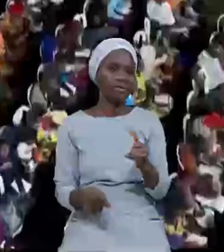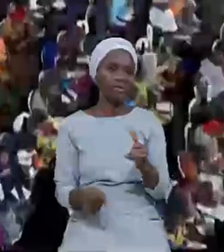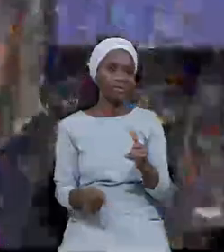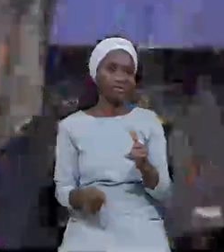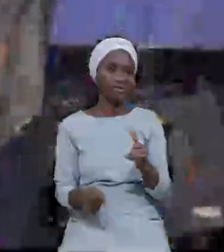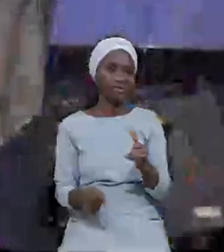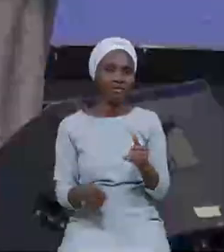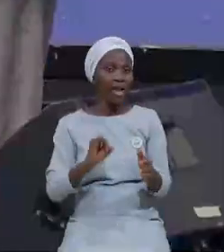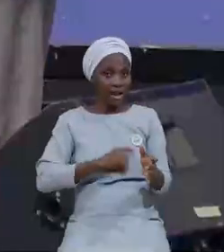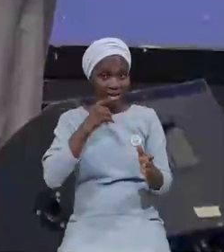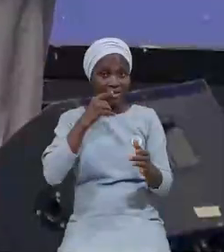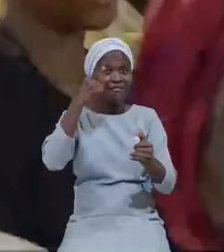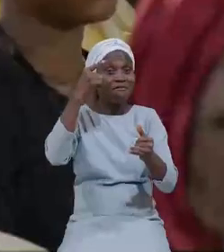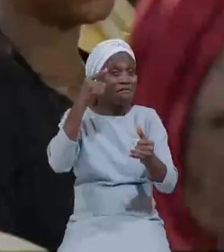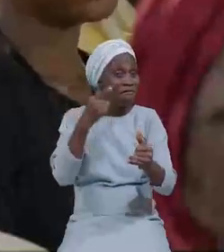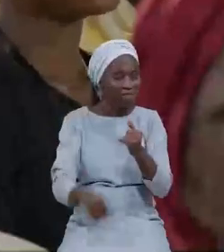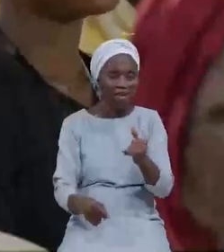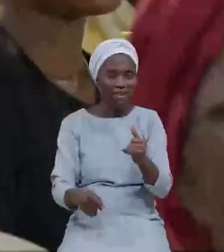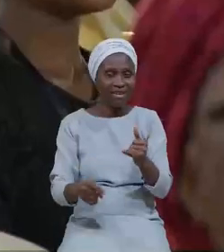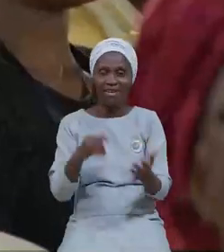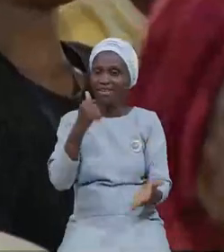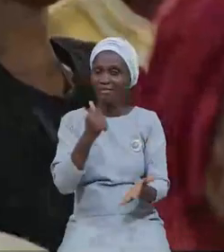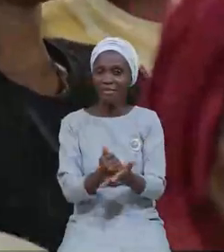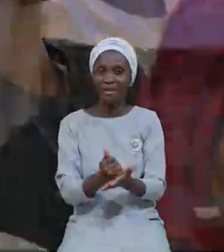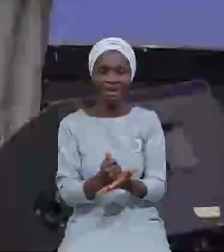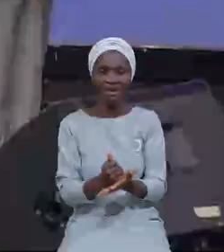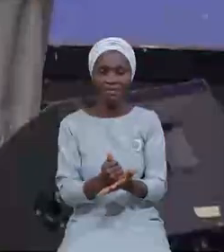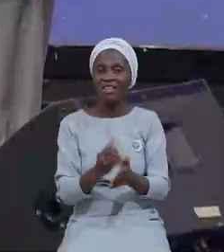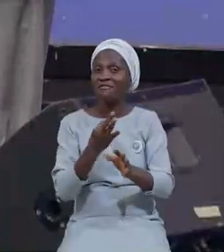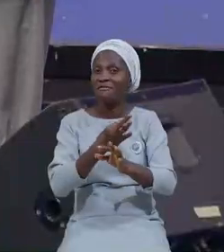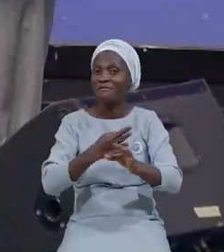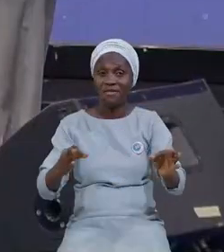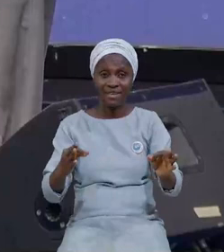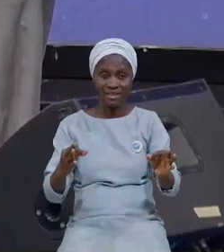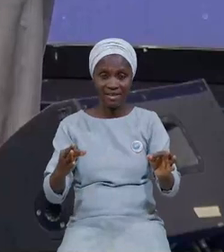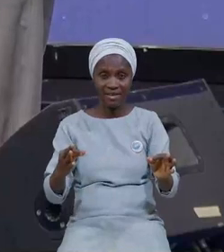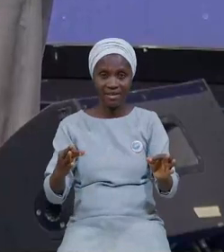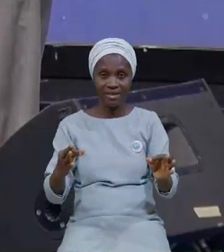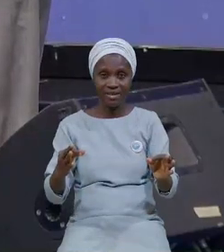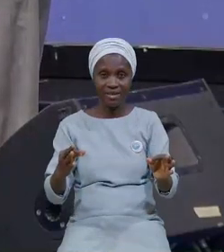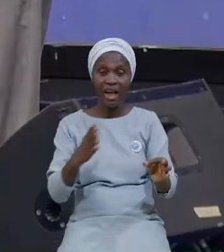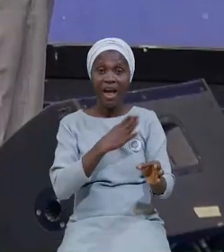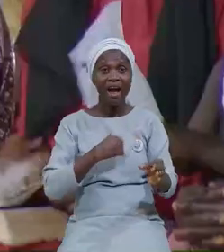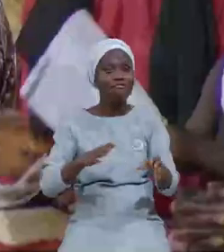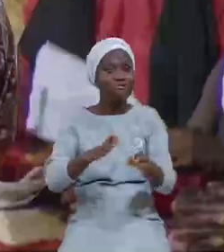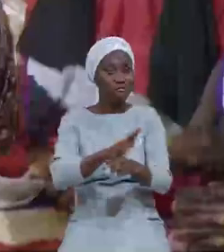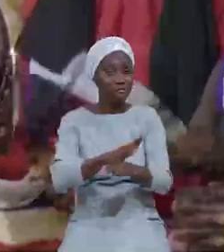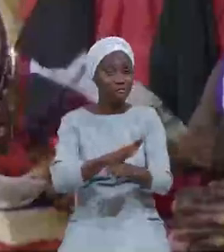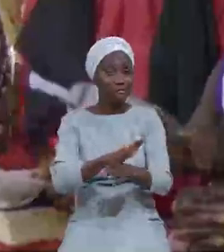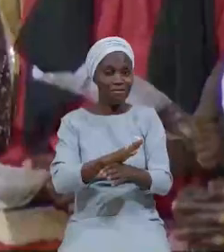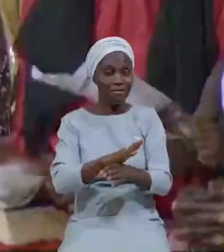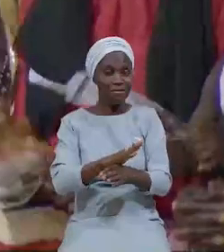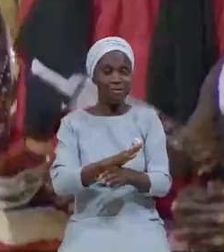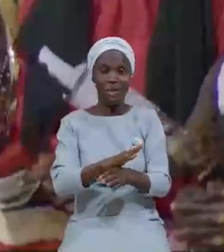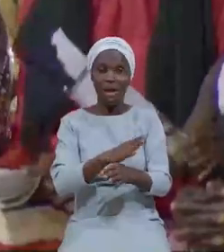terminé je dit terminé libre et pleinement